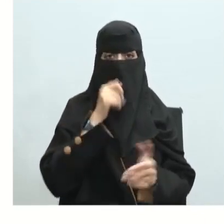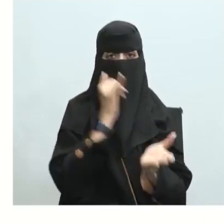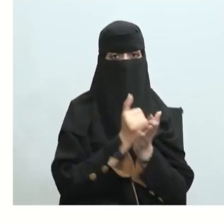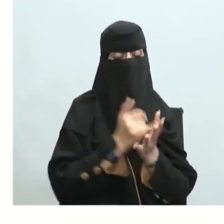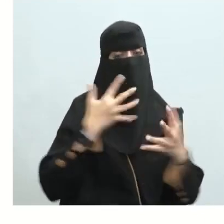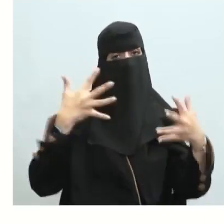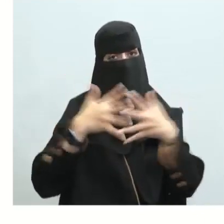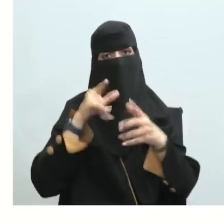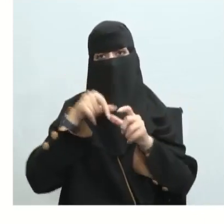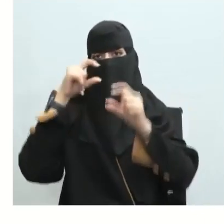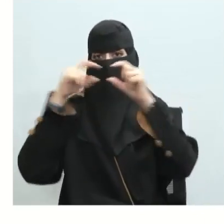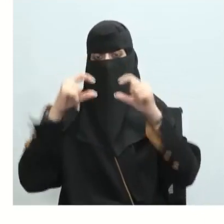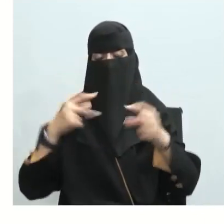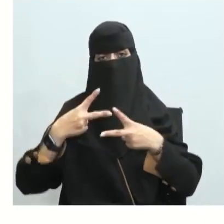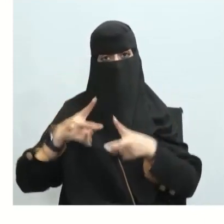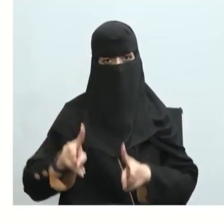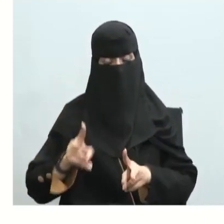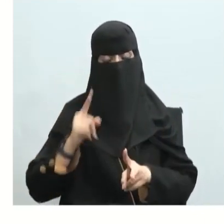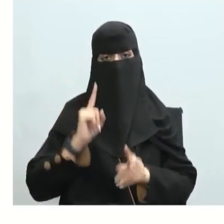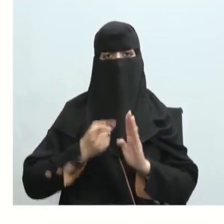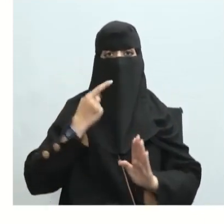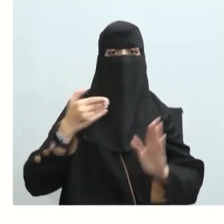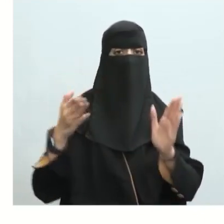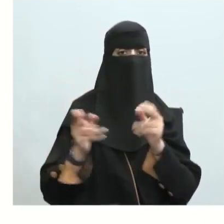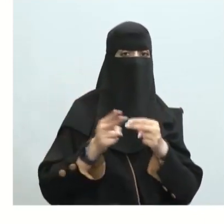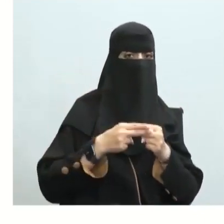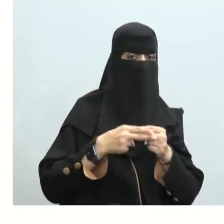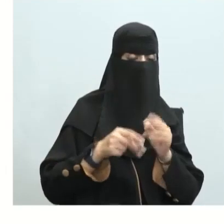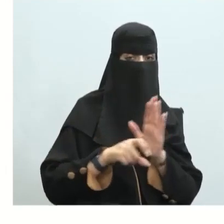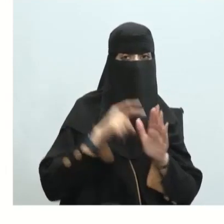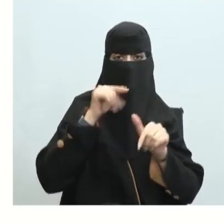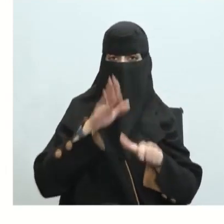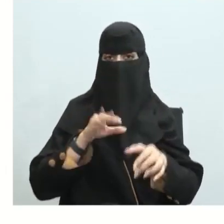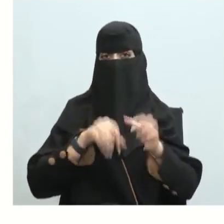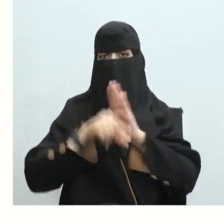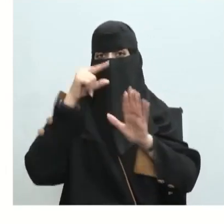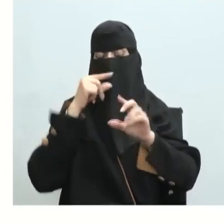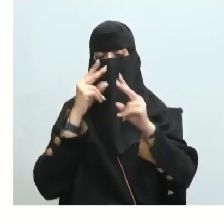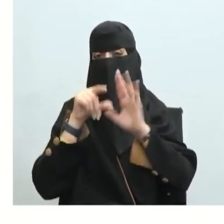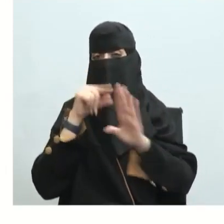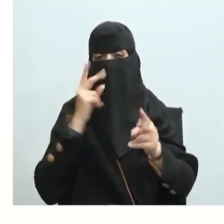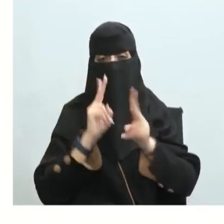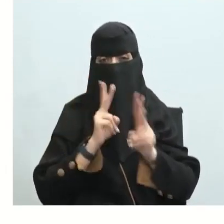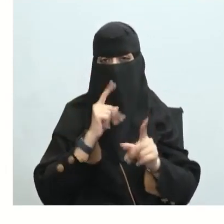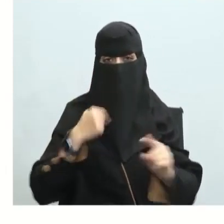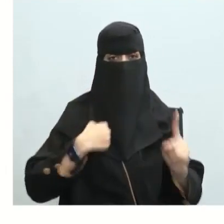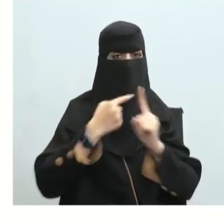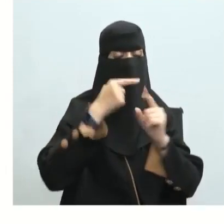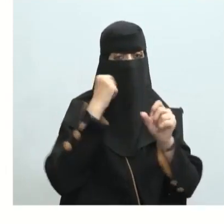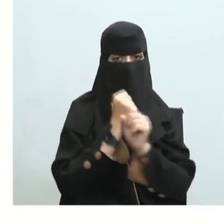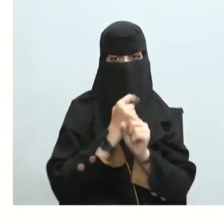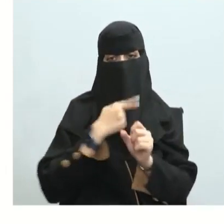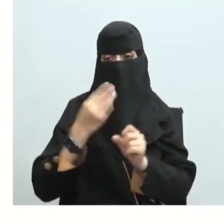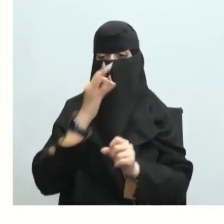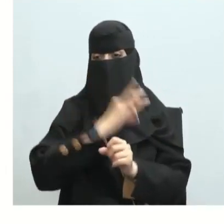والمشاركون كلمات افتتاحيه وختاميه تتضمن موضوع المناسبه اهدافها واعمالها